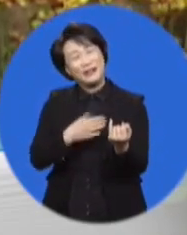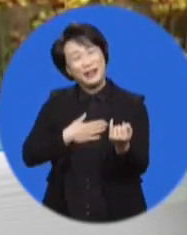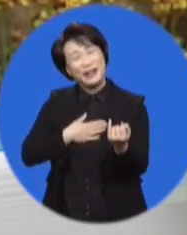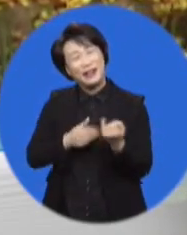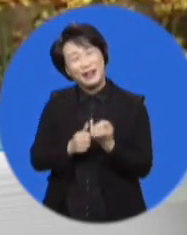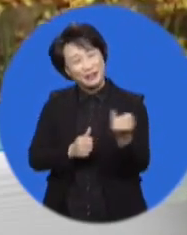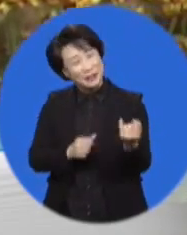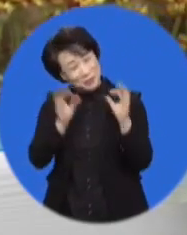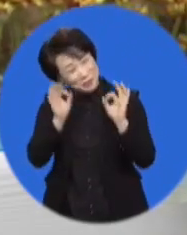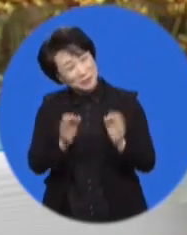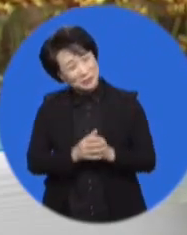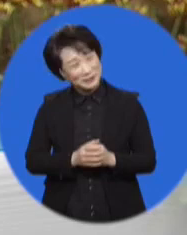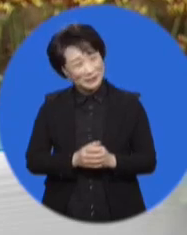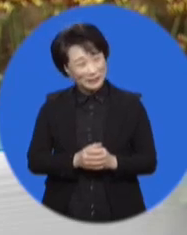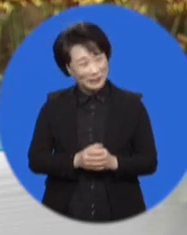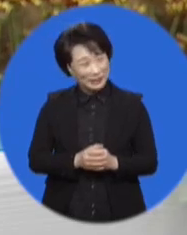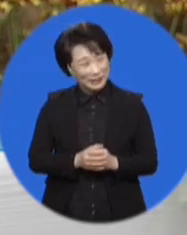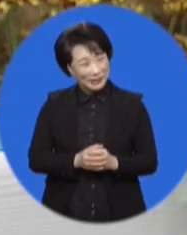찾아보면